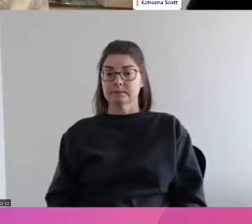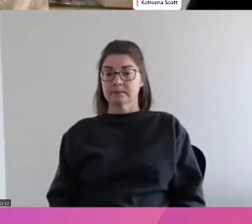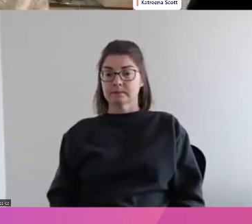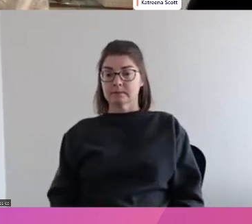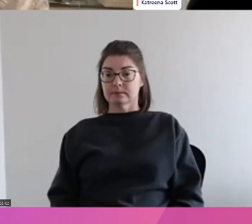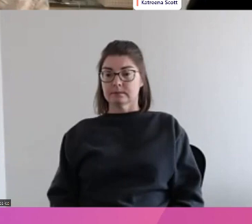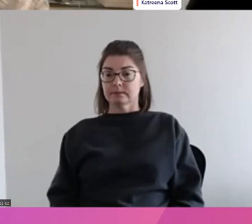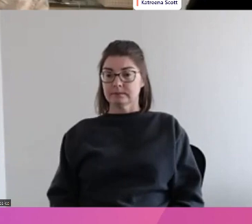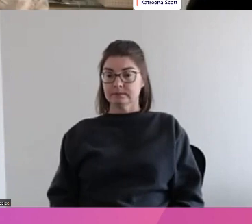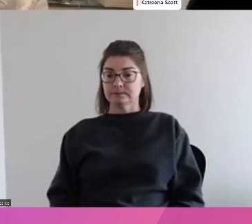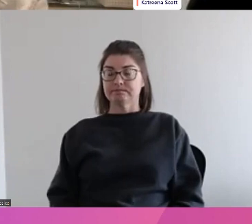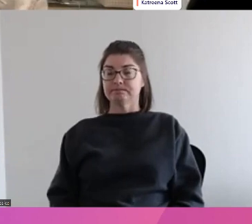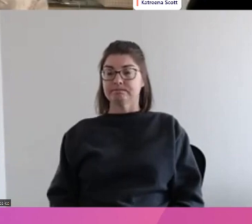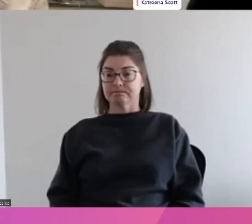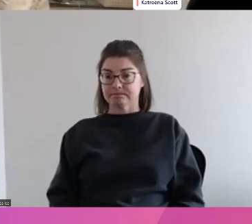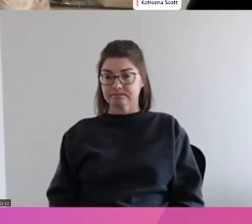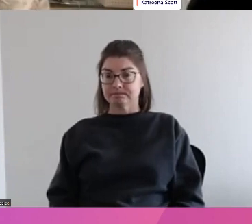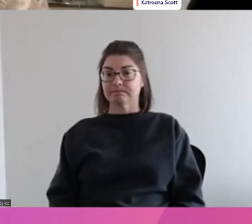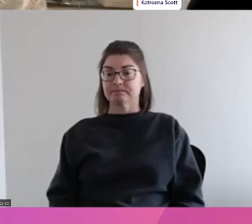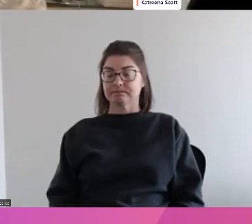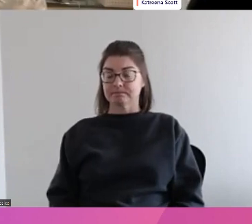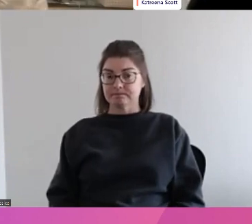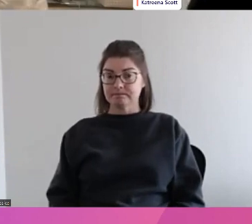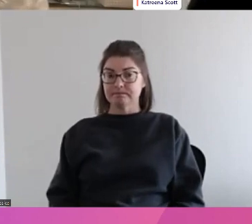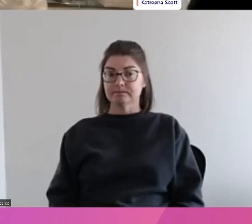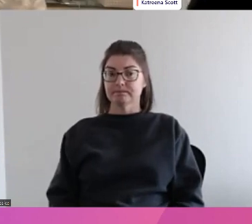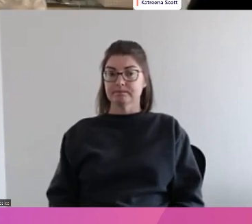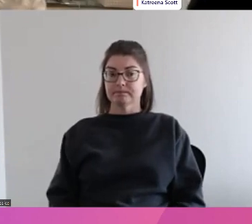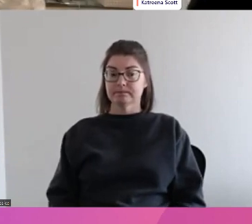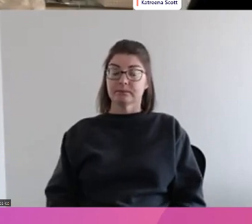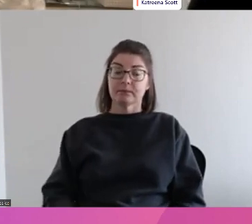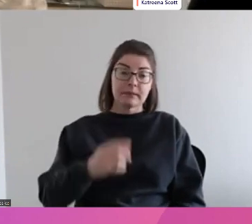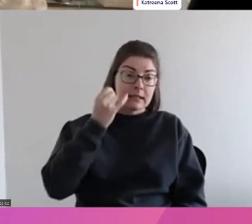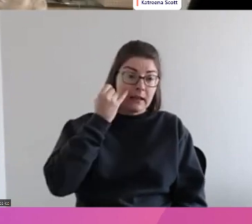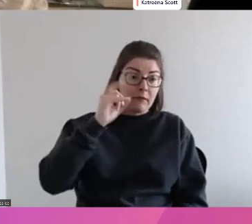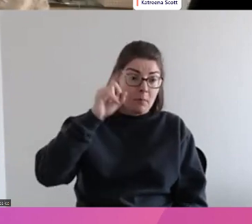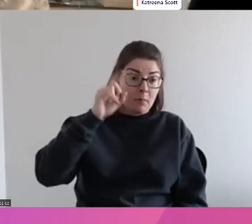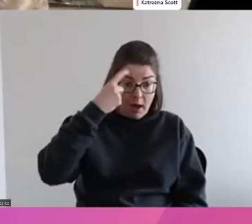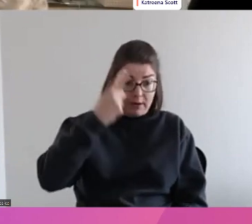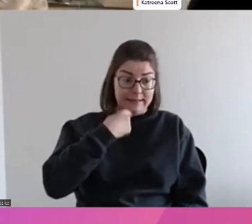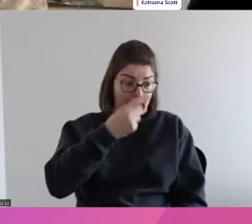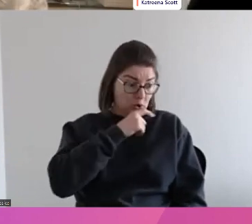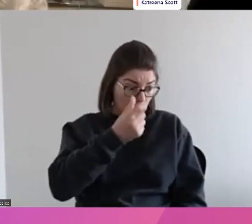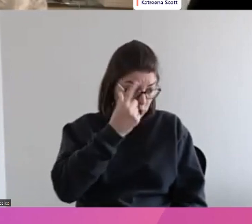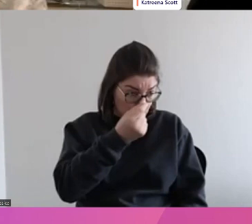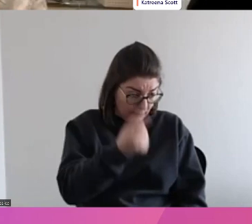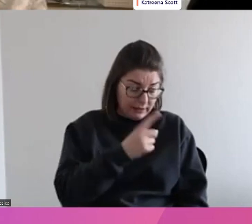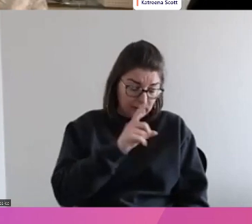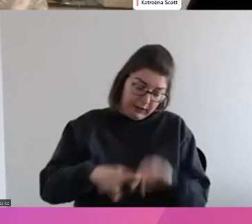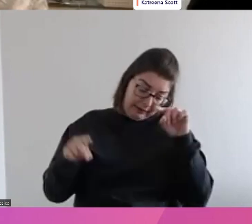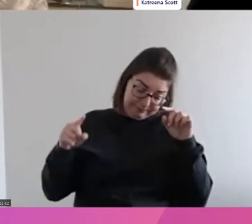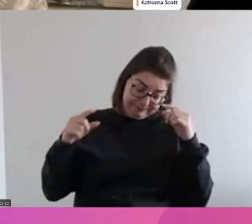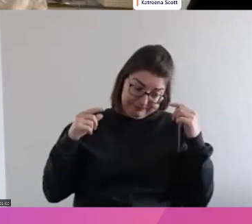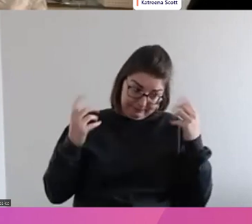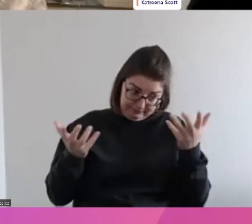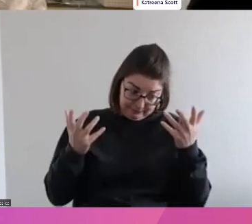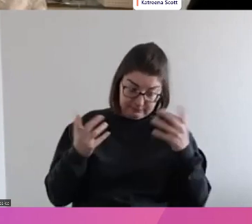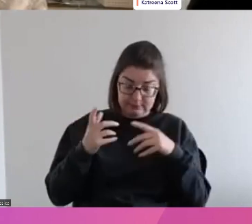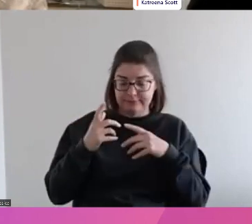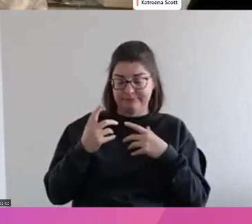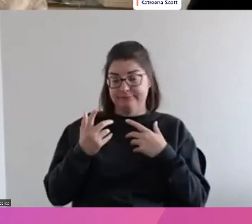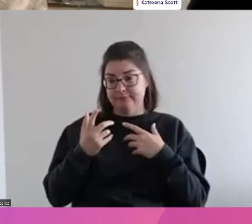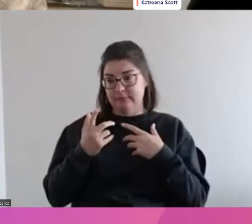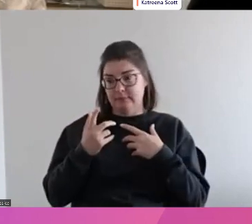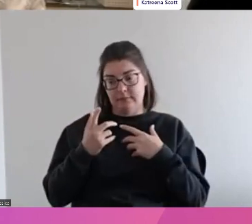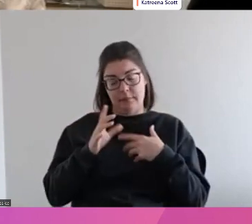un couple hautement conflictuel? Bon, si votre patron vous dit de ne pas faire quelque chose, peut-être que vous ne pouvez